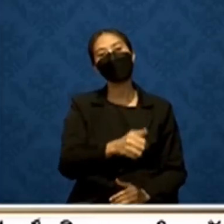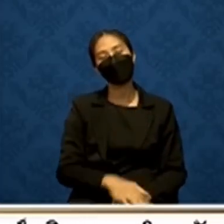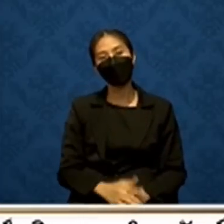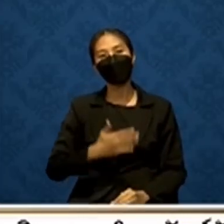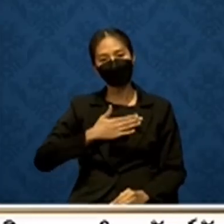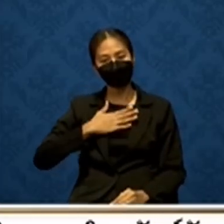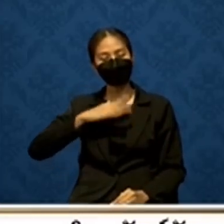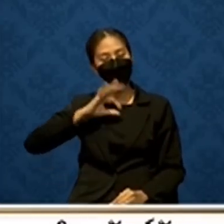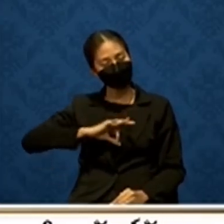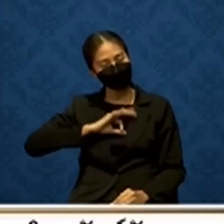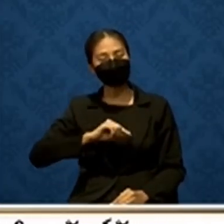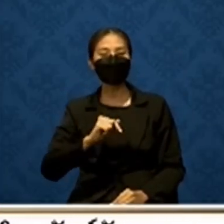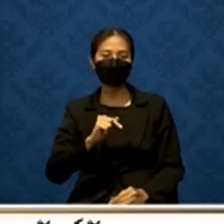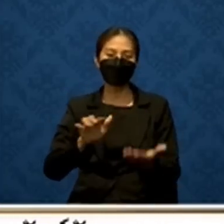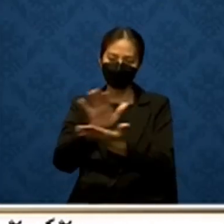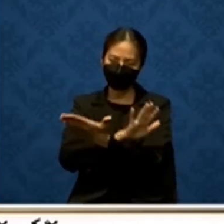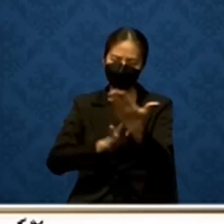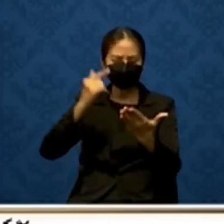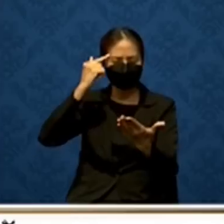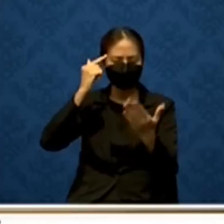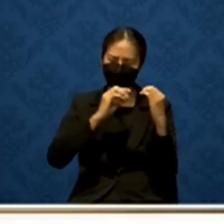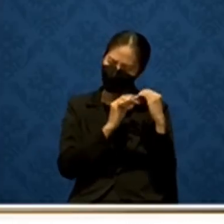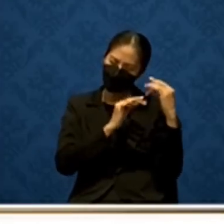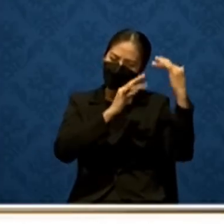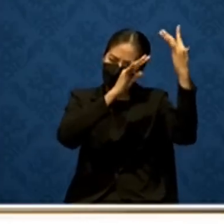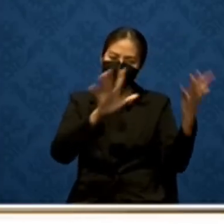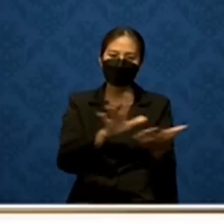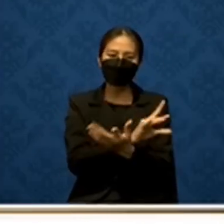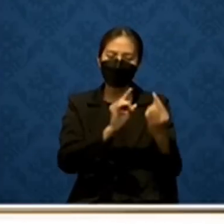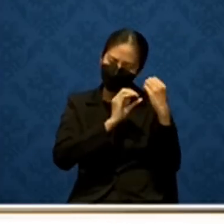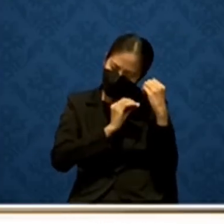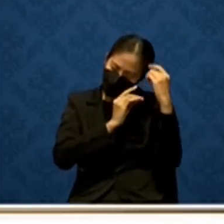จะให้รสึกได้ว่าประเท oczywiścieศมีความหวังสังคมมความหวัง